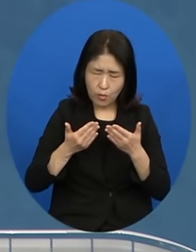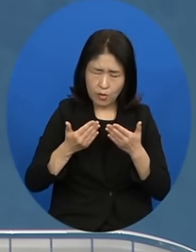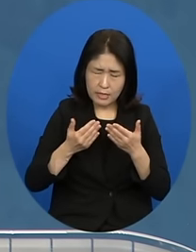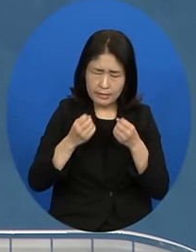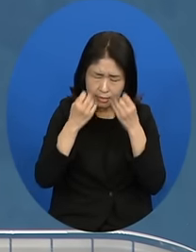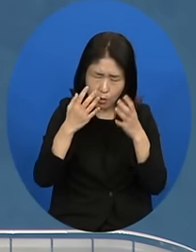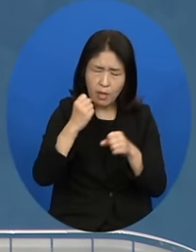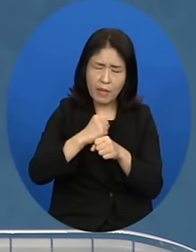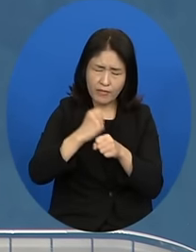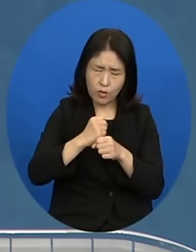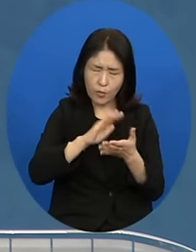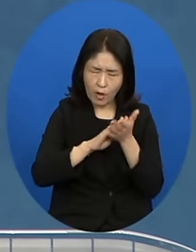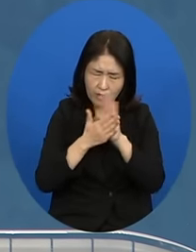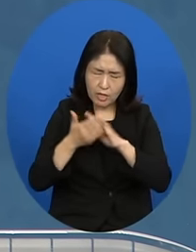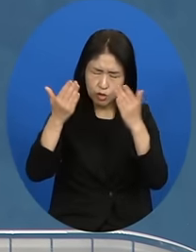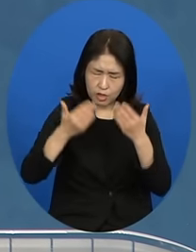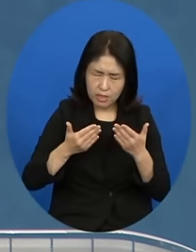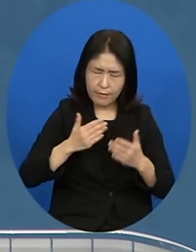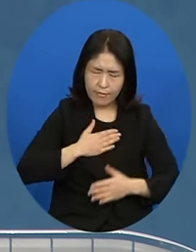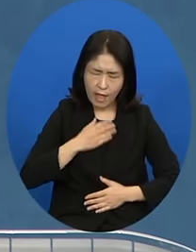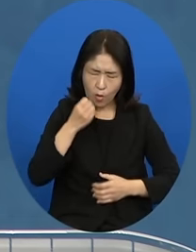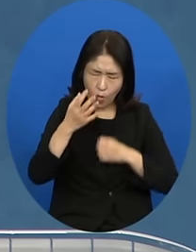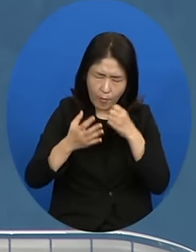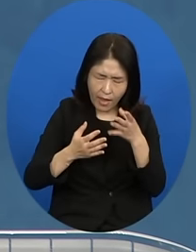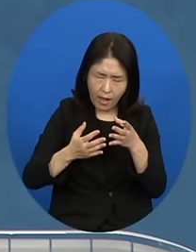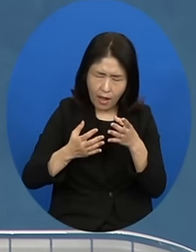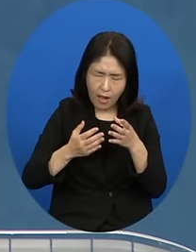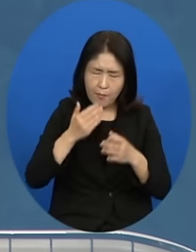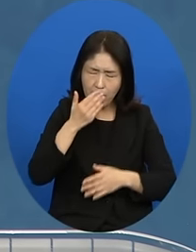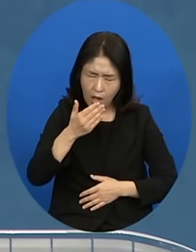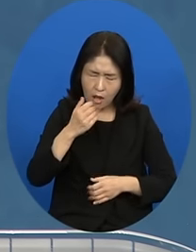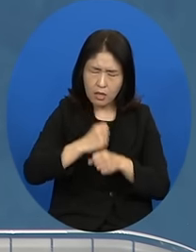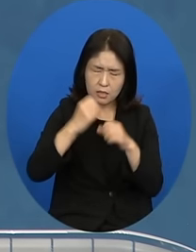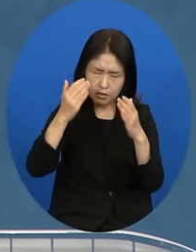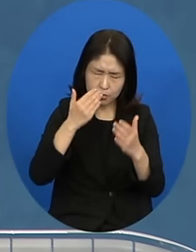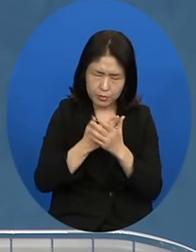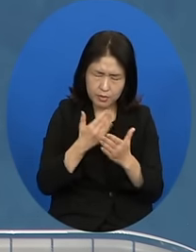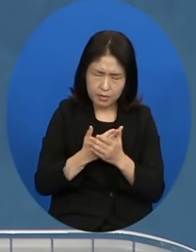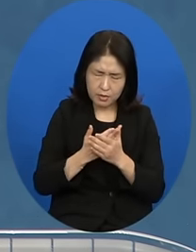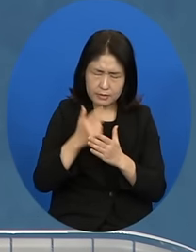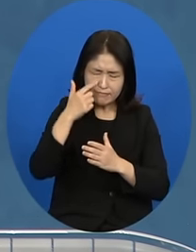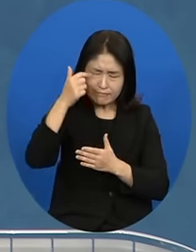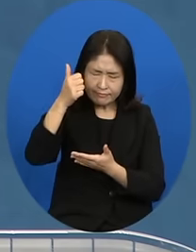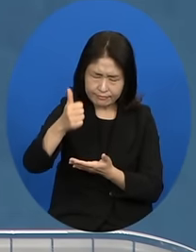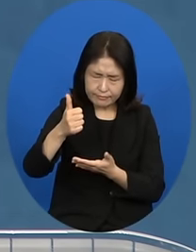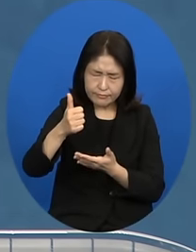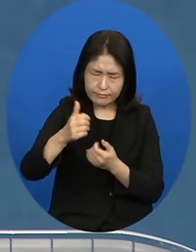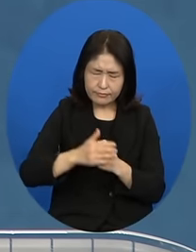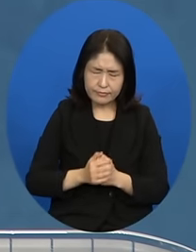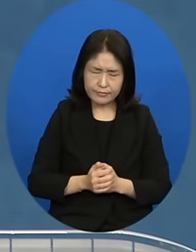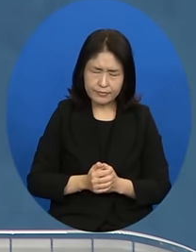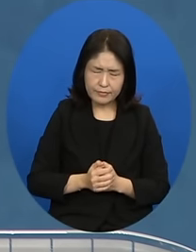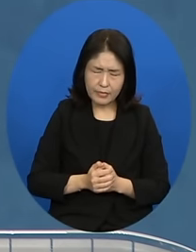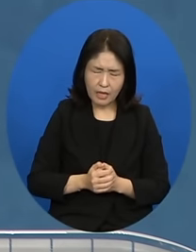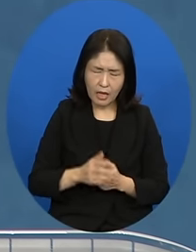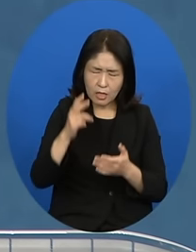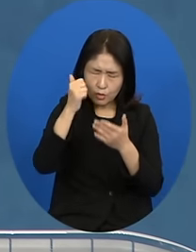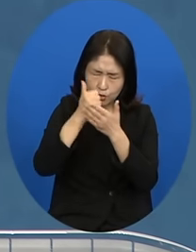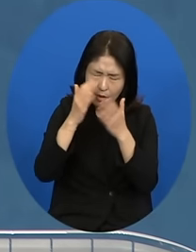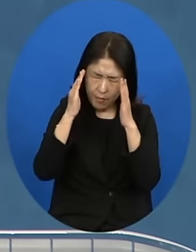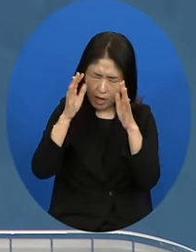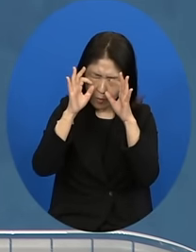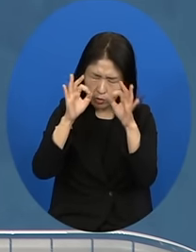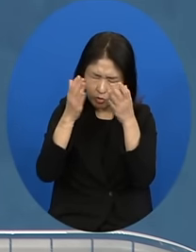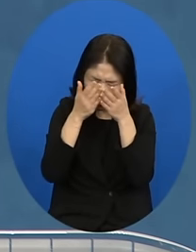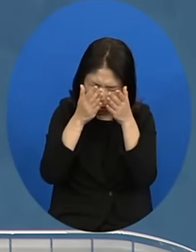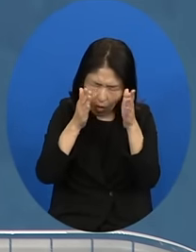것이 나의 간증이 되게 하여 주시기를 원합니다. 아버지, 오늘도 주님 보는 눈이 활짝 열리는